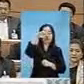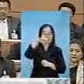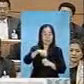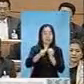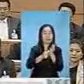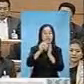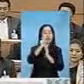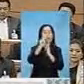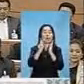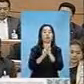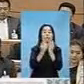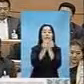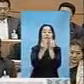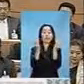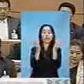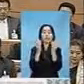นูญเนี่ย